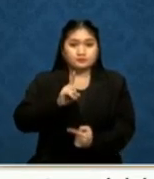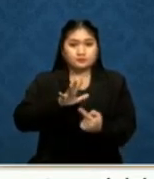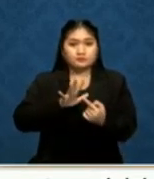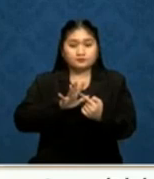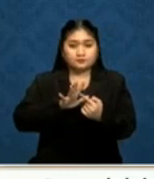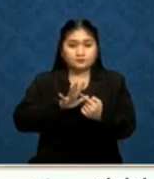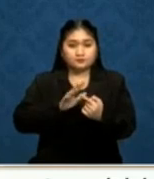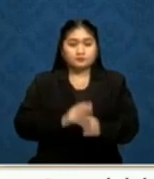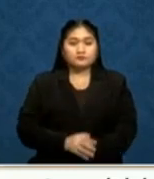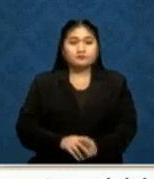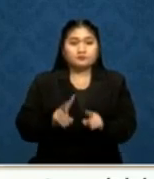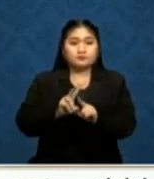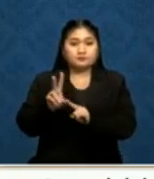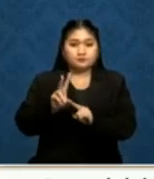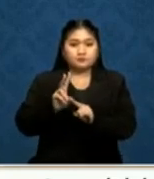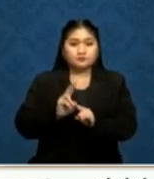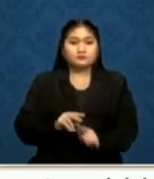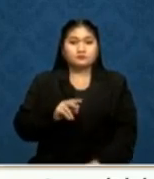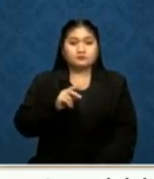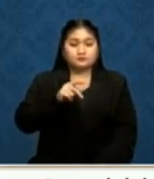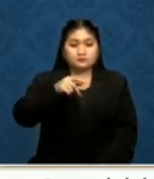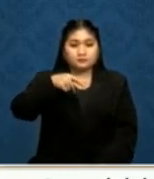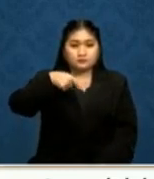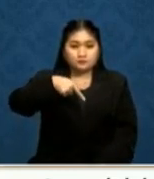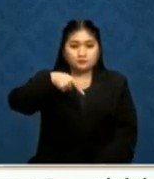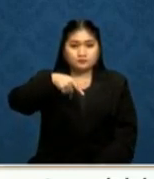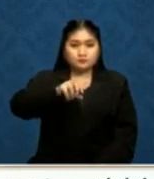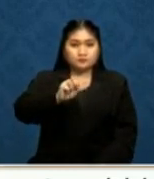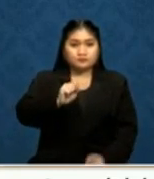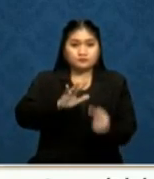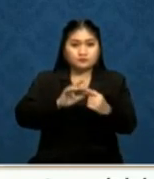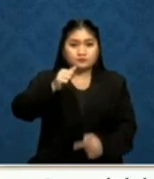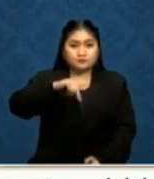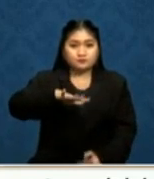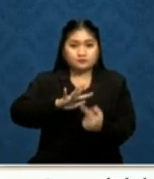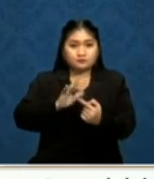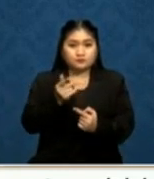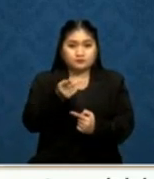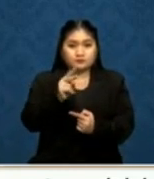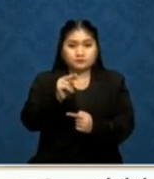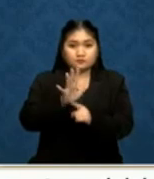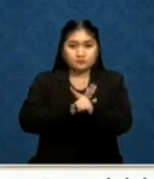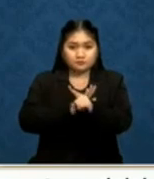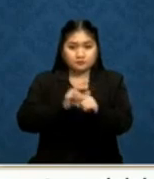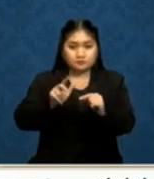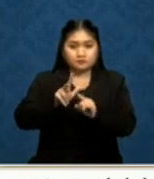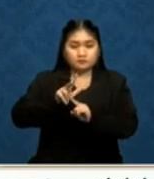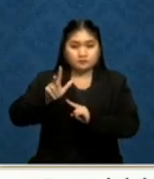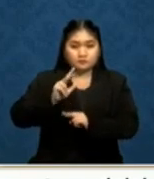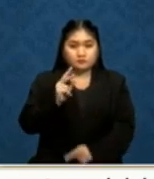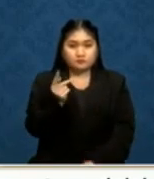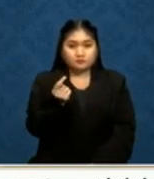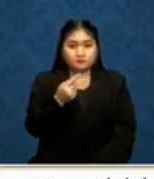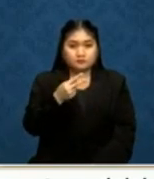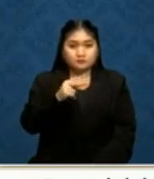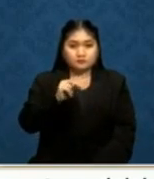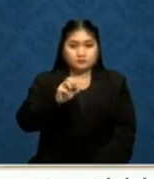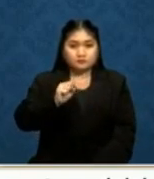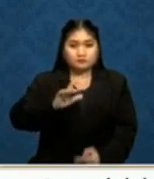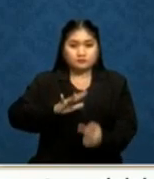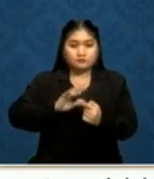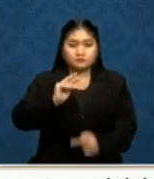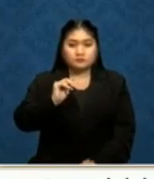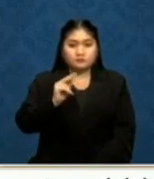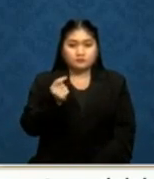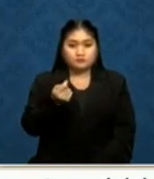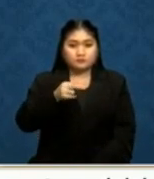ป2นางพัชสุภางเฉลิมนนท์3นายธนสุนทรสว่างสา